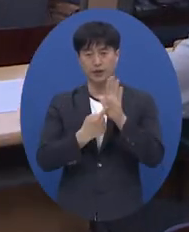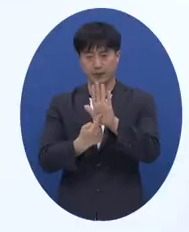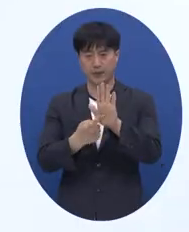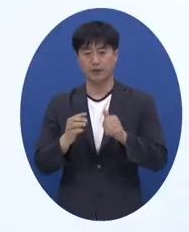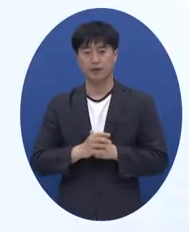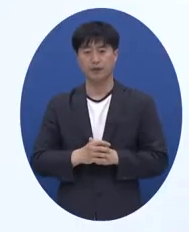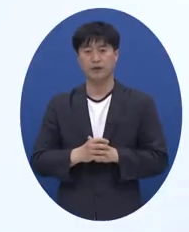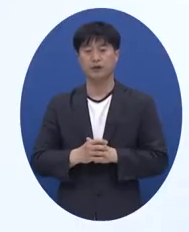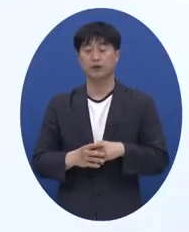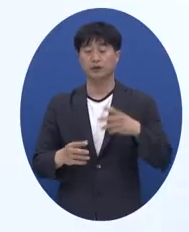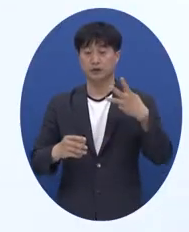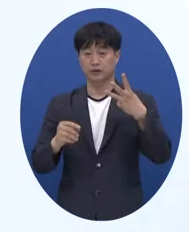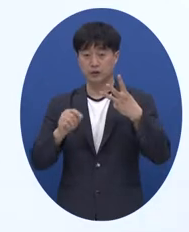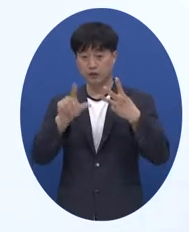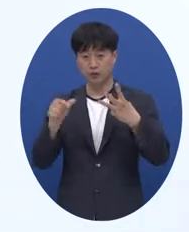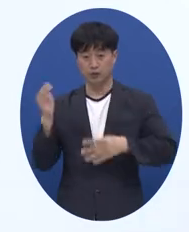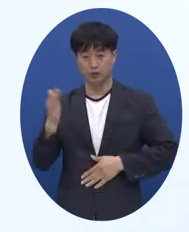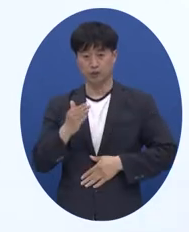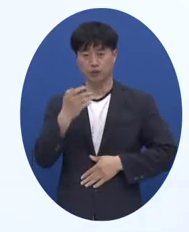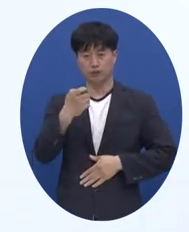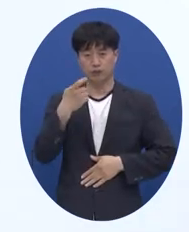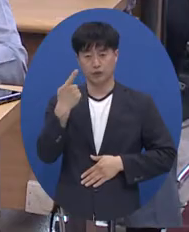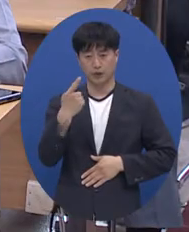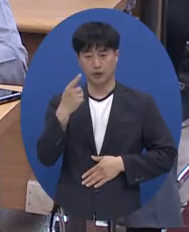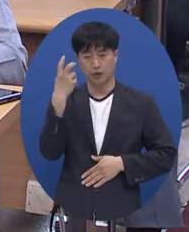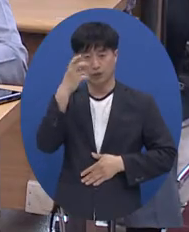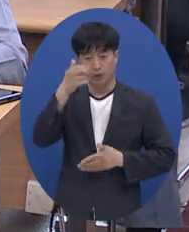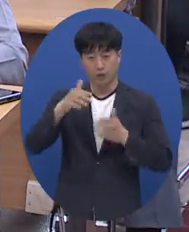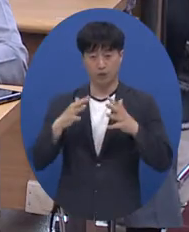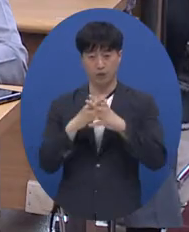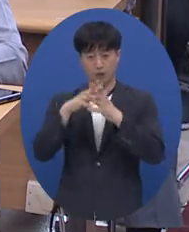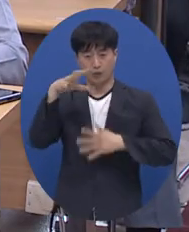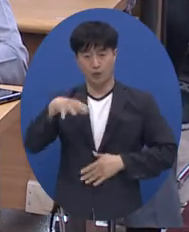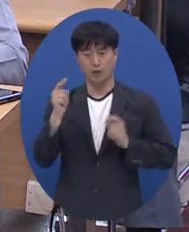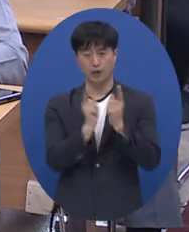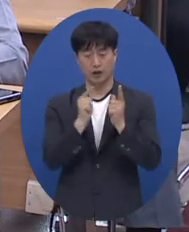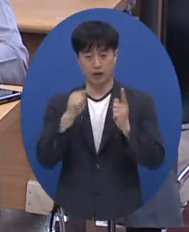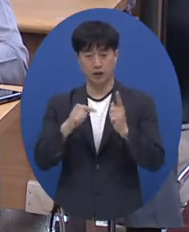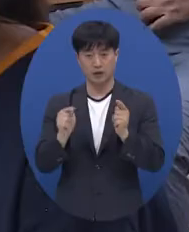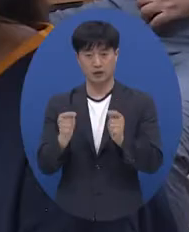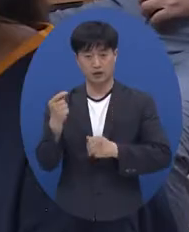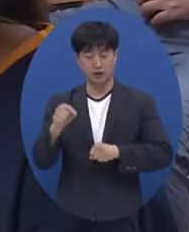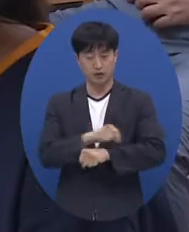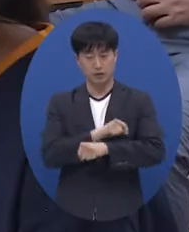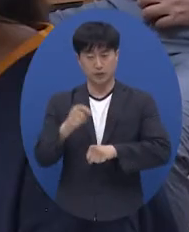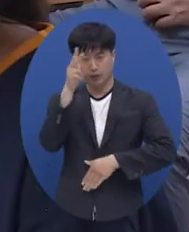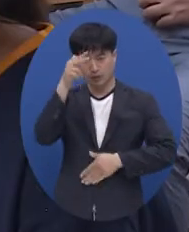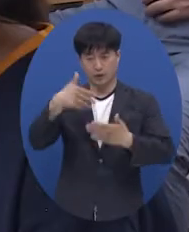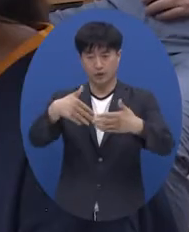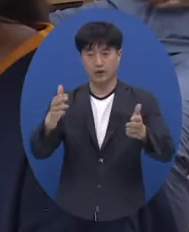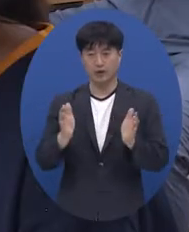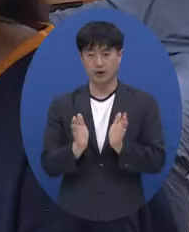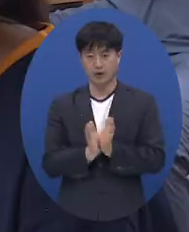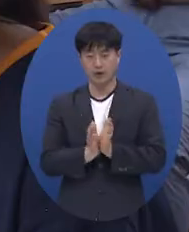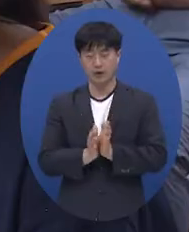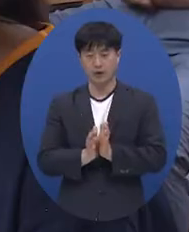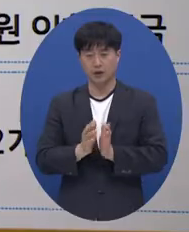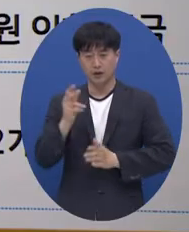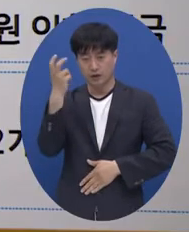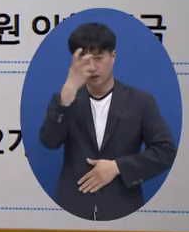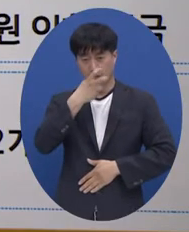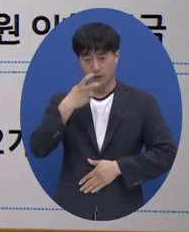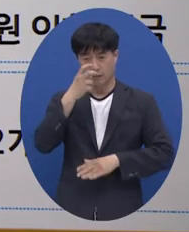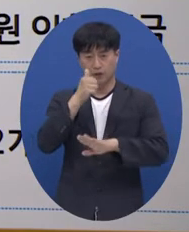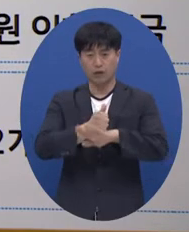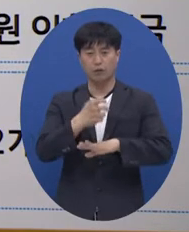발표했는데요. 지난 3월부터 61개 건설 공사 현장을 대상으로 본부 소속 특별사법 경찰이 기획 수사를 벌인